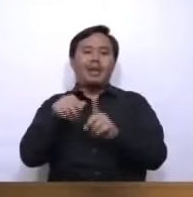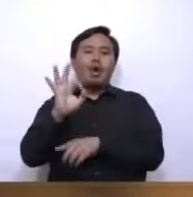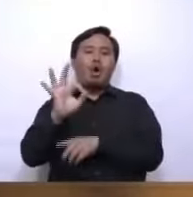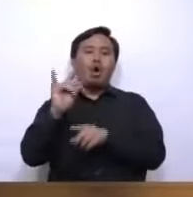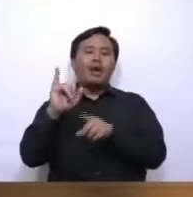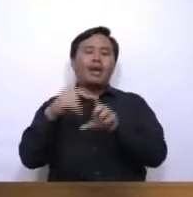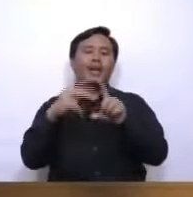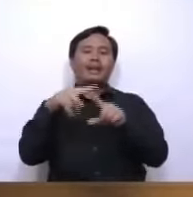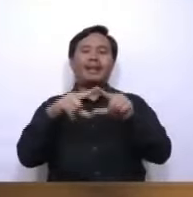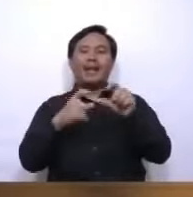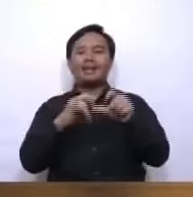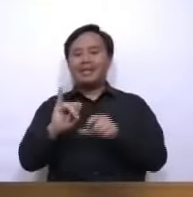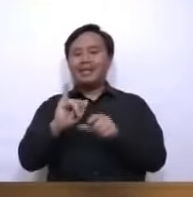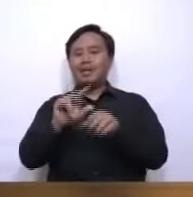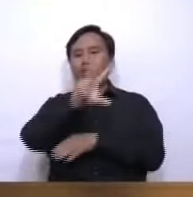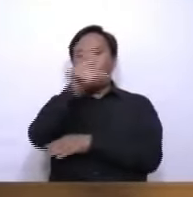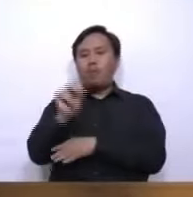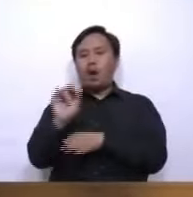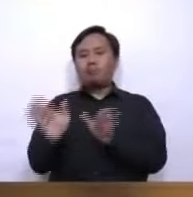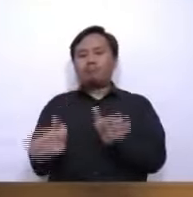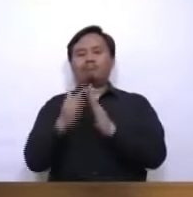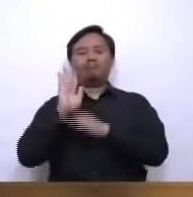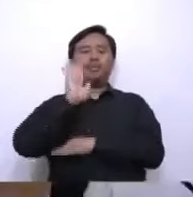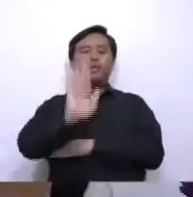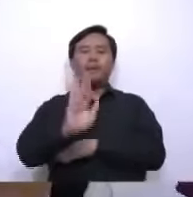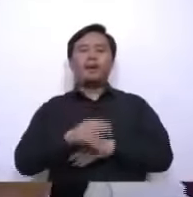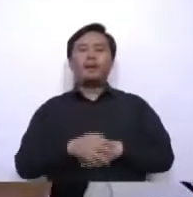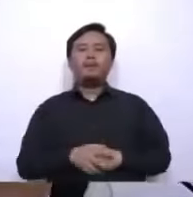Jawa Barat ke depan. Baik, waktu Anda habis.